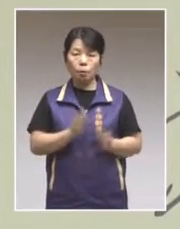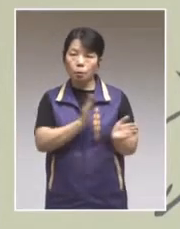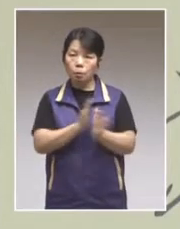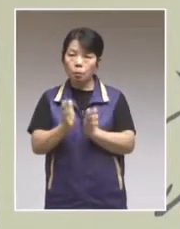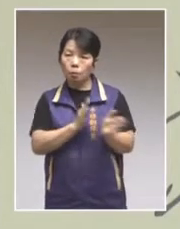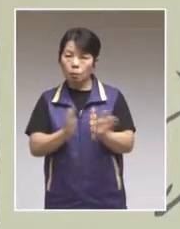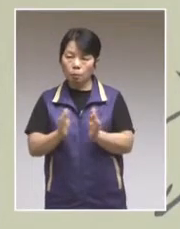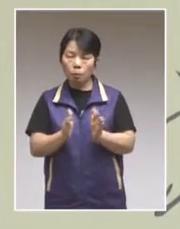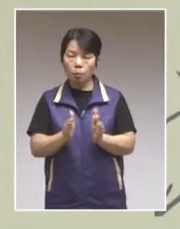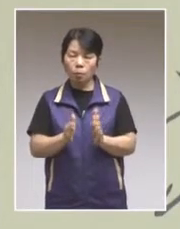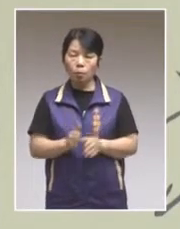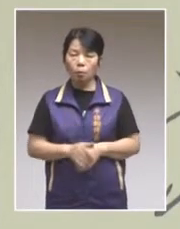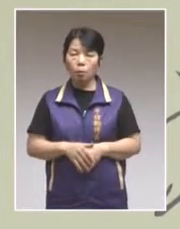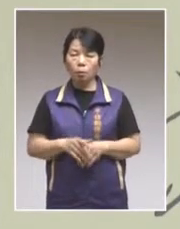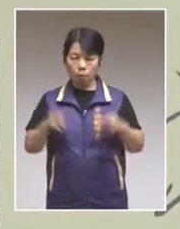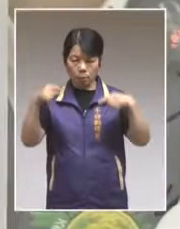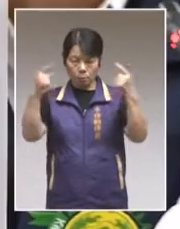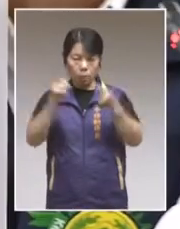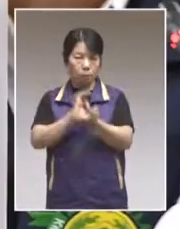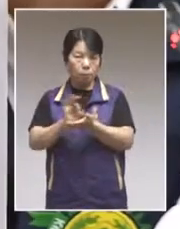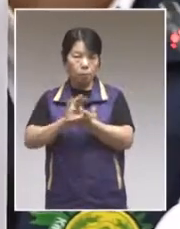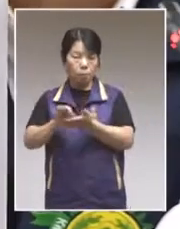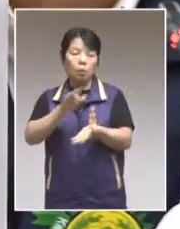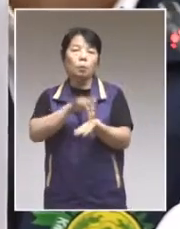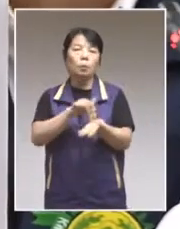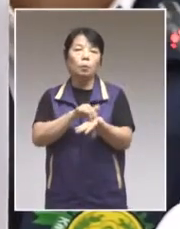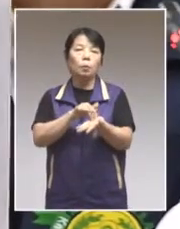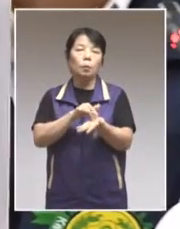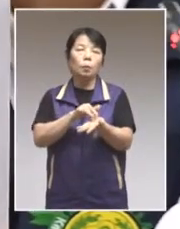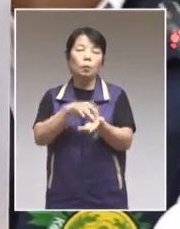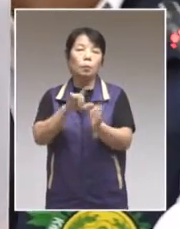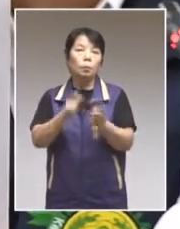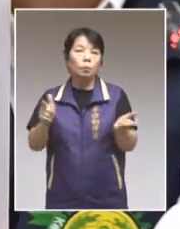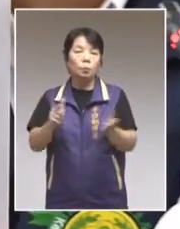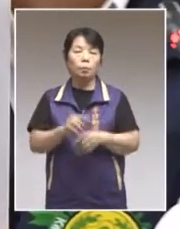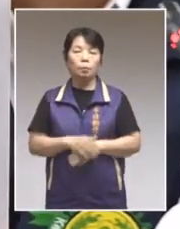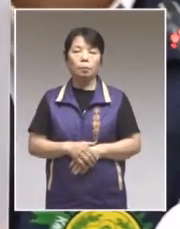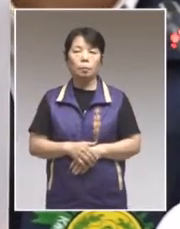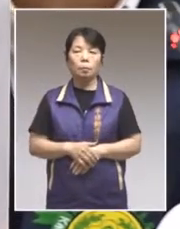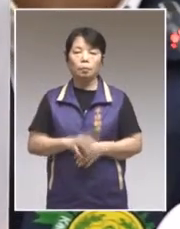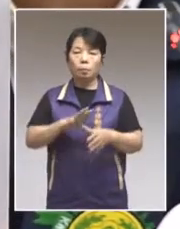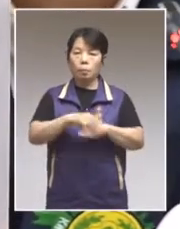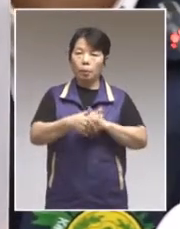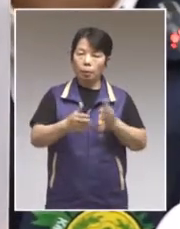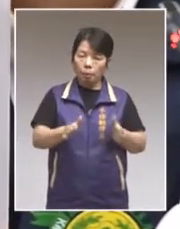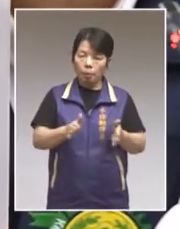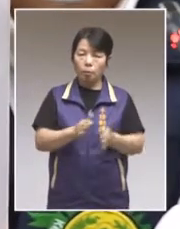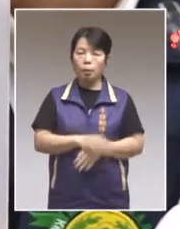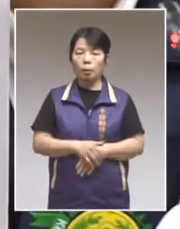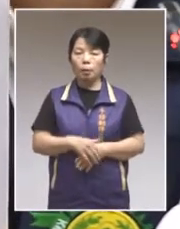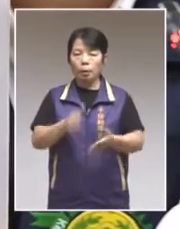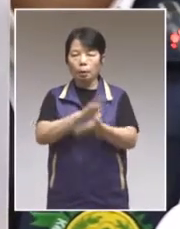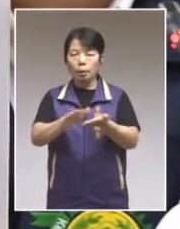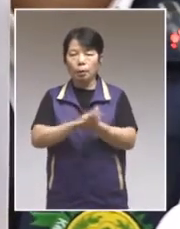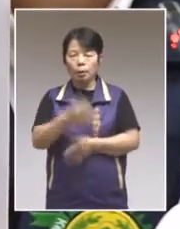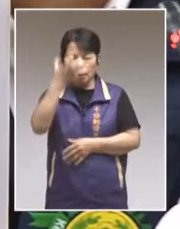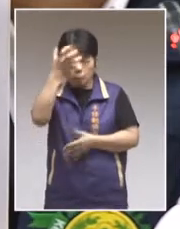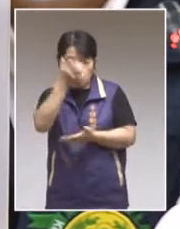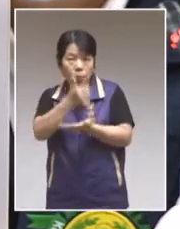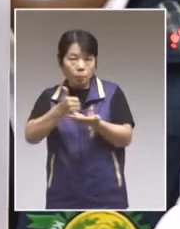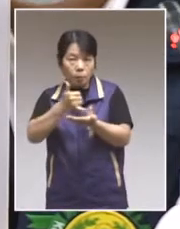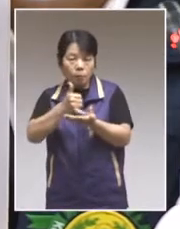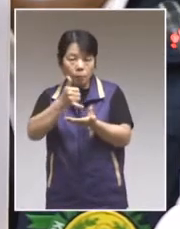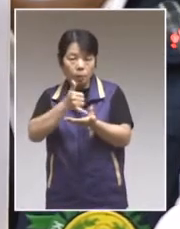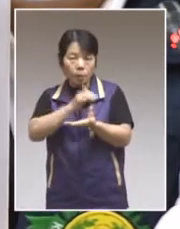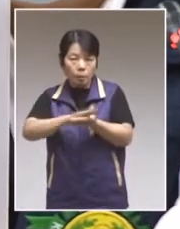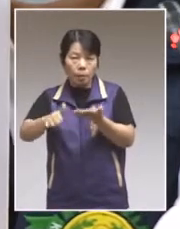些常备的用品的药品品项里面，包括我们的解热止痛药，乙